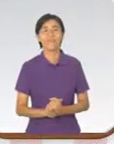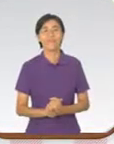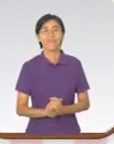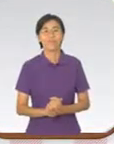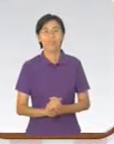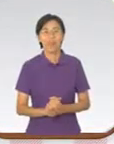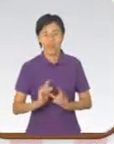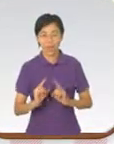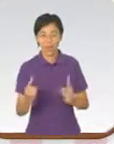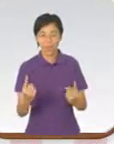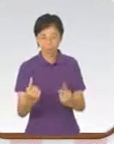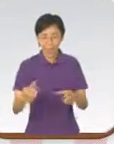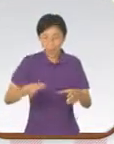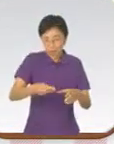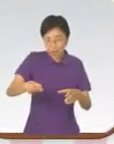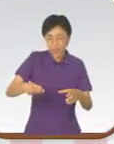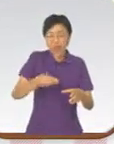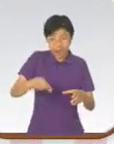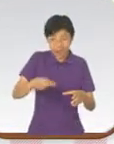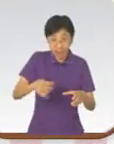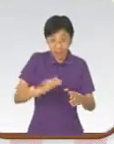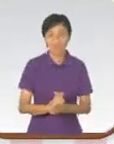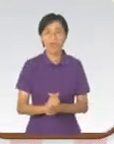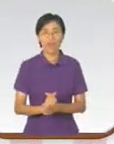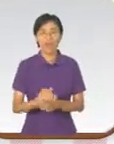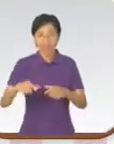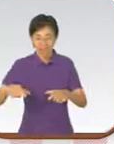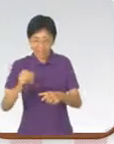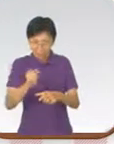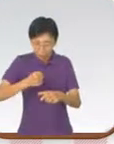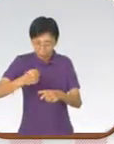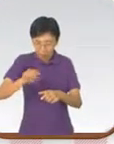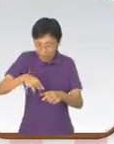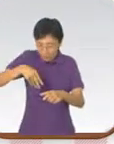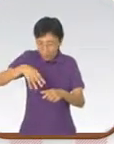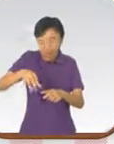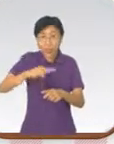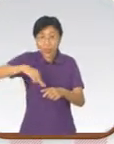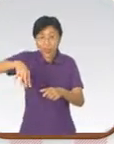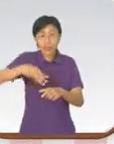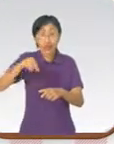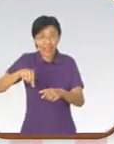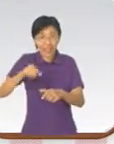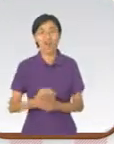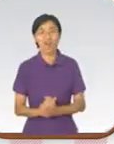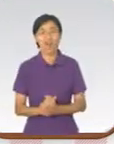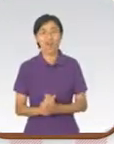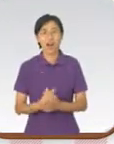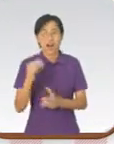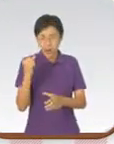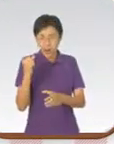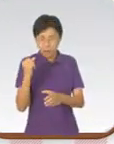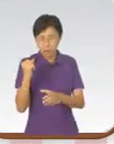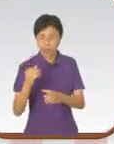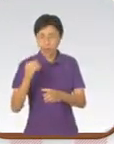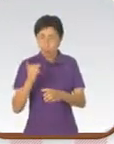ค้กด้วยวิปปิ้งครีมนะครับเทคนิคต่างๆก็ได้บอกไปครบถ้วนเลยส่วนนั้นที่สองนะครับก็คือการใช้หัวบีบแบบ ม